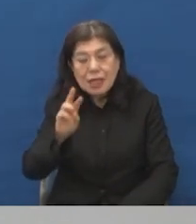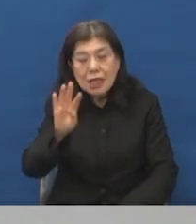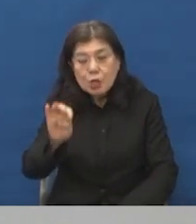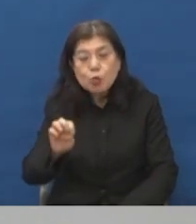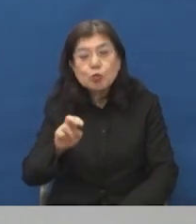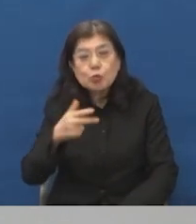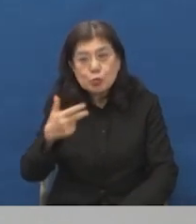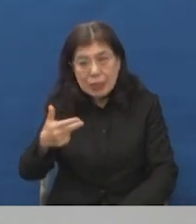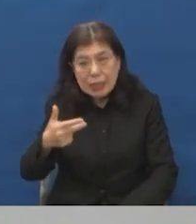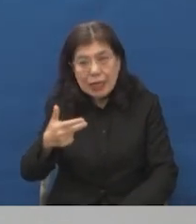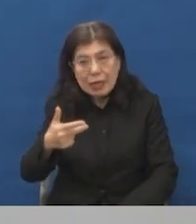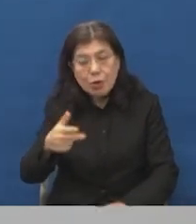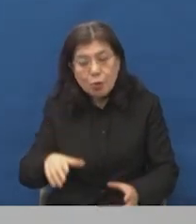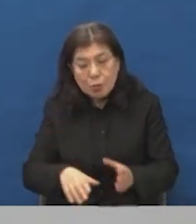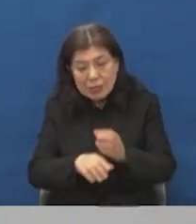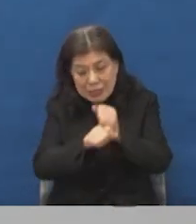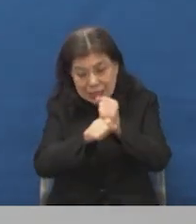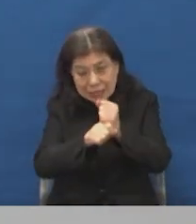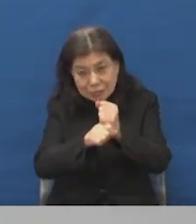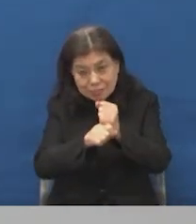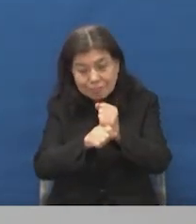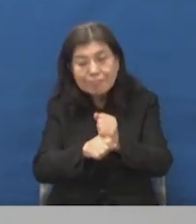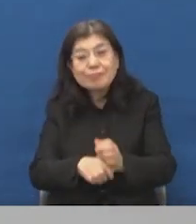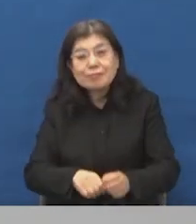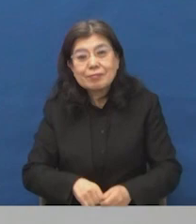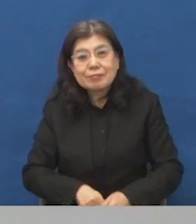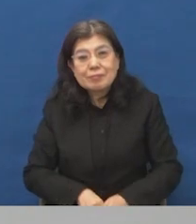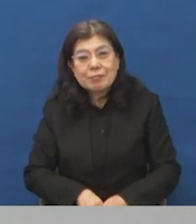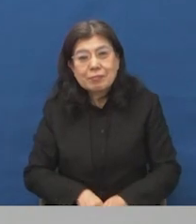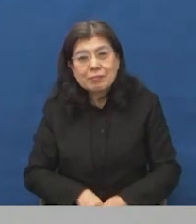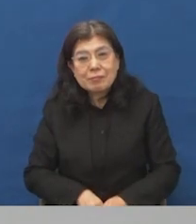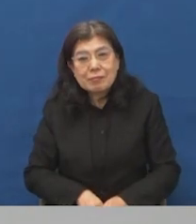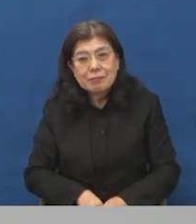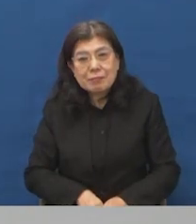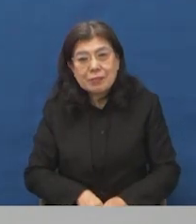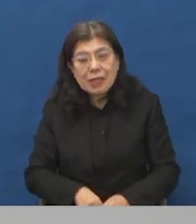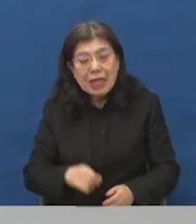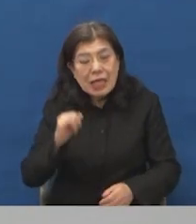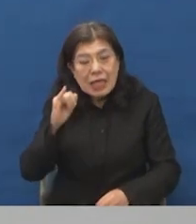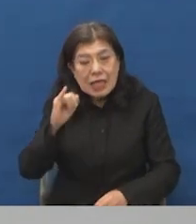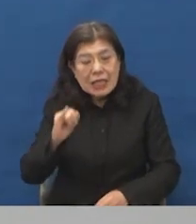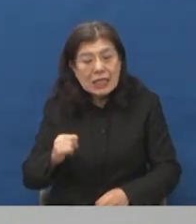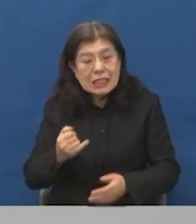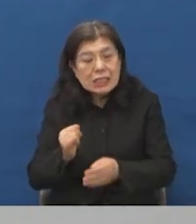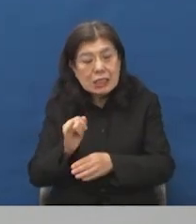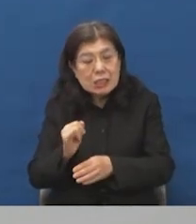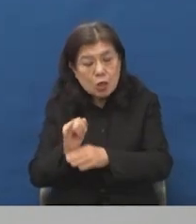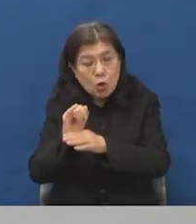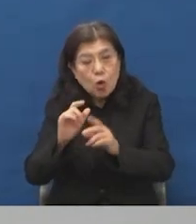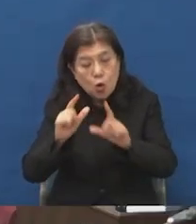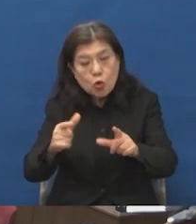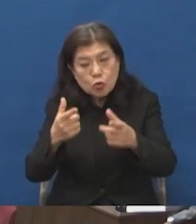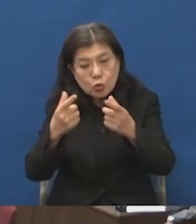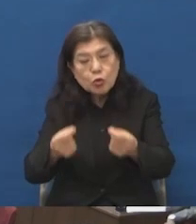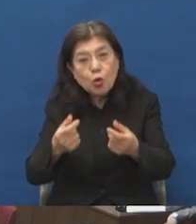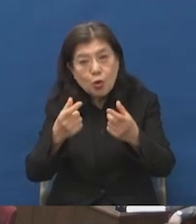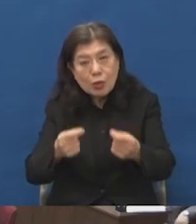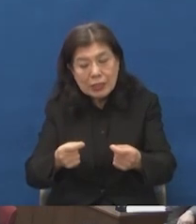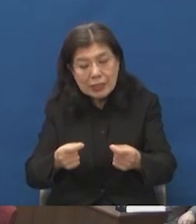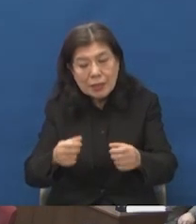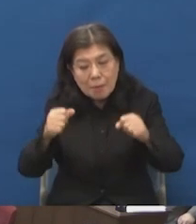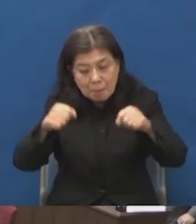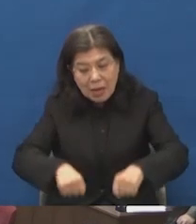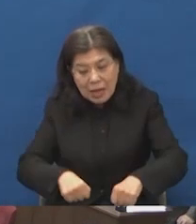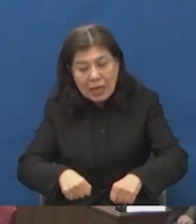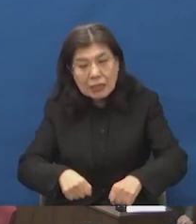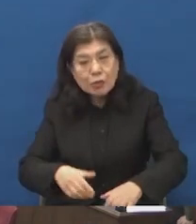47号を一括表決に付します。本案は委員長報告のとおり、原案のとおり可決することに賛成の方の